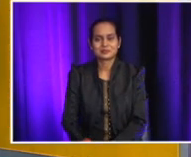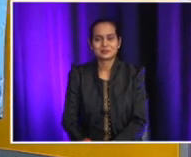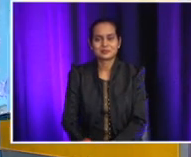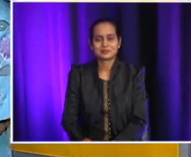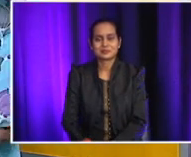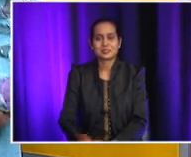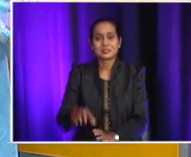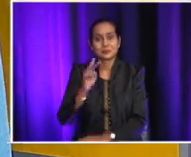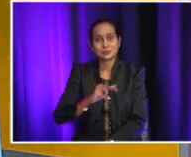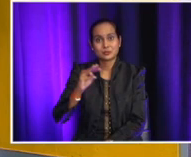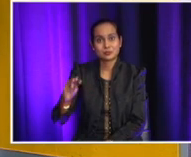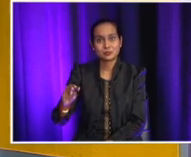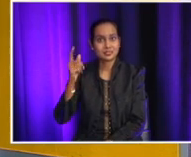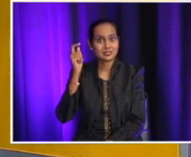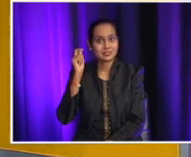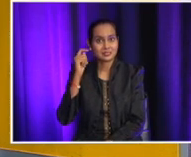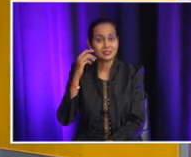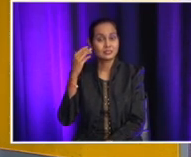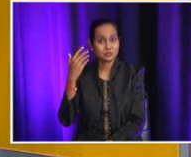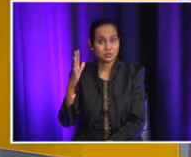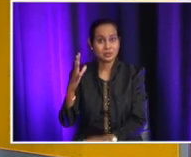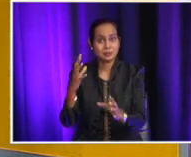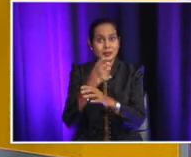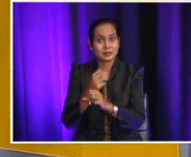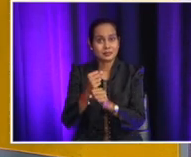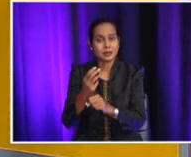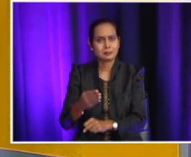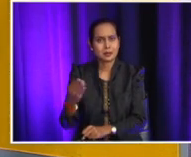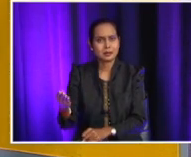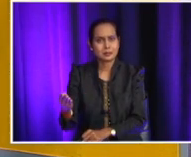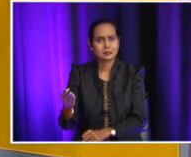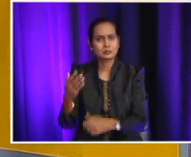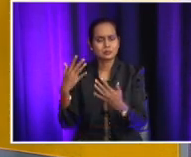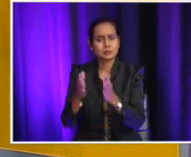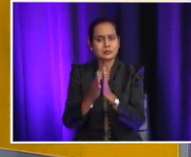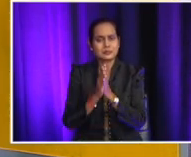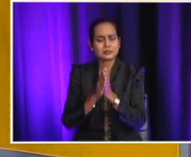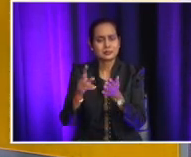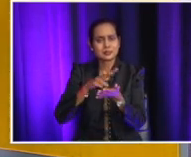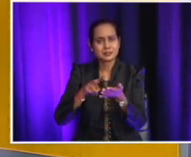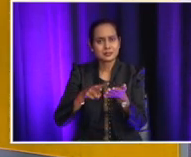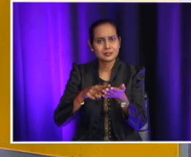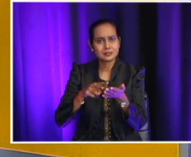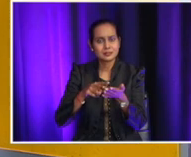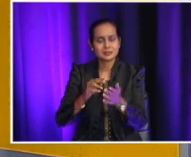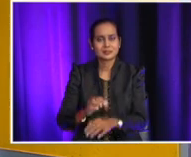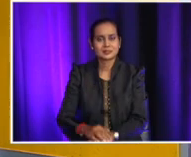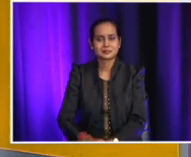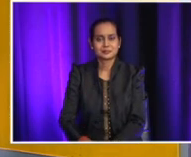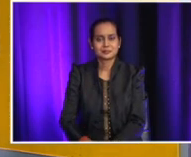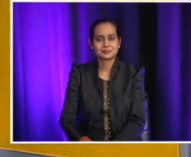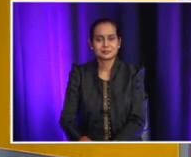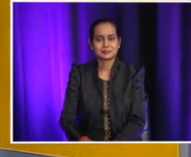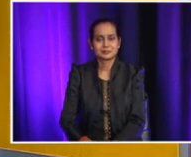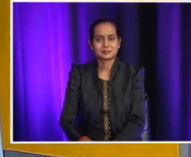murid-murid Tadi mereka sudah dapatkan bahan cek guraminte mereka baca mereka ulang kaji semua jadi